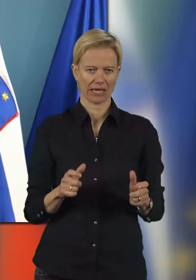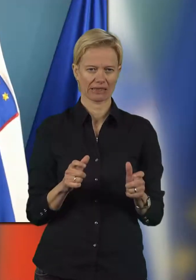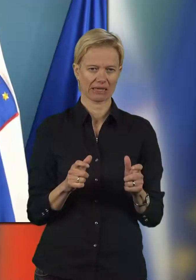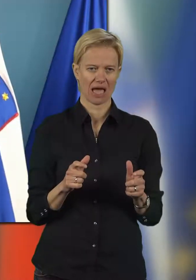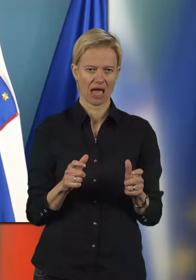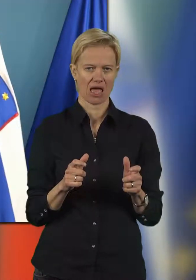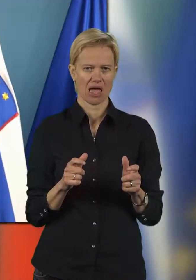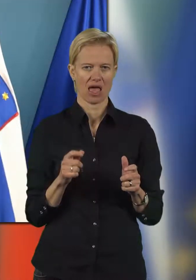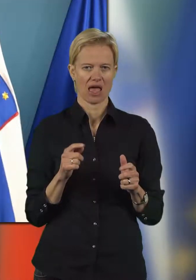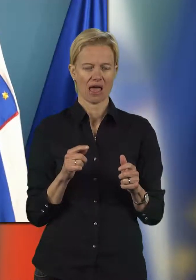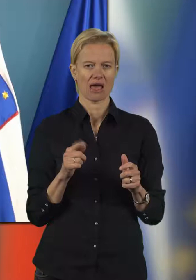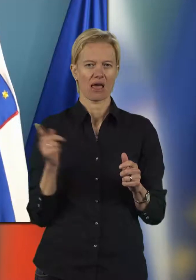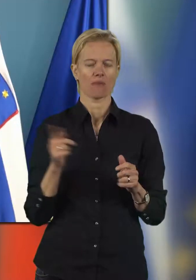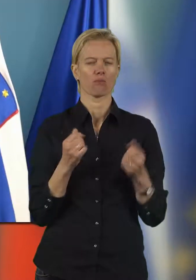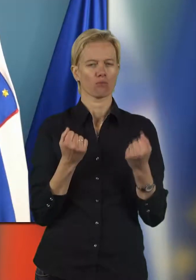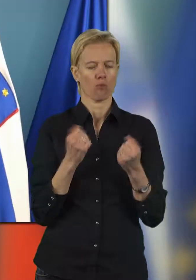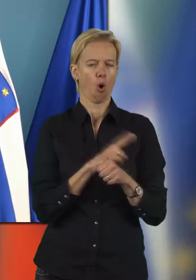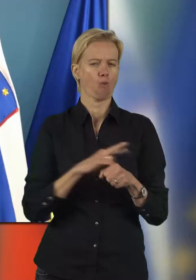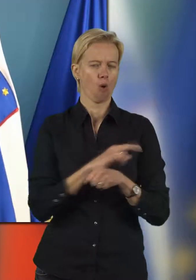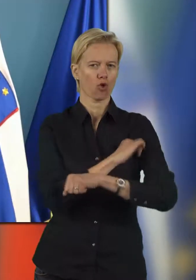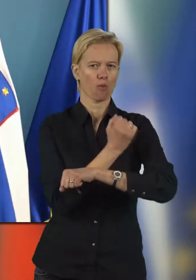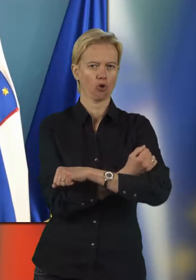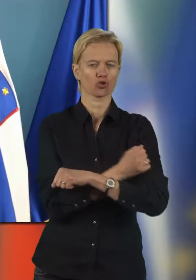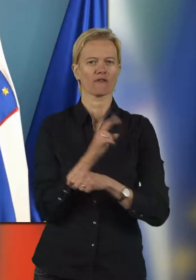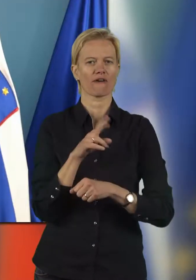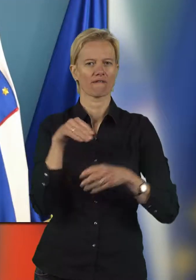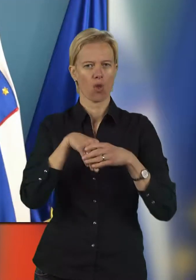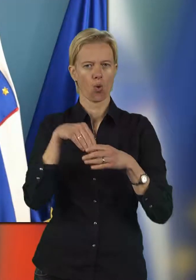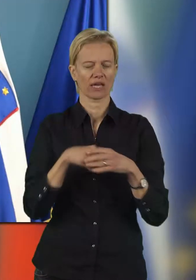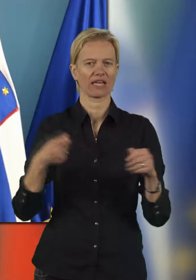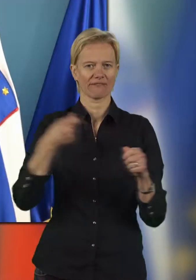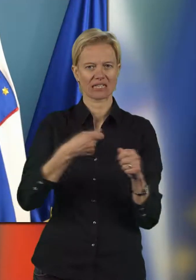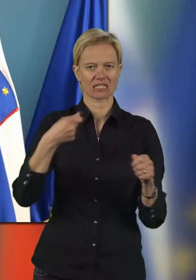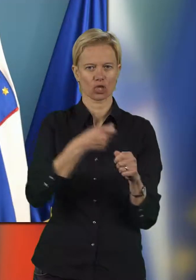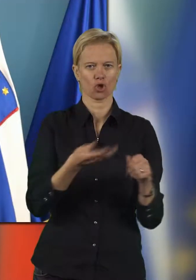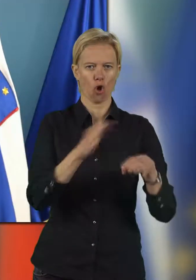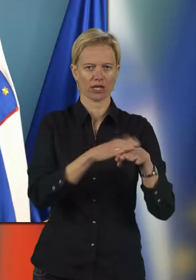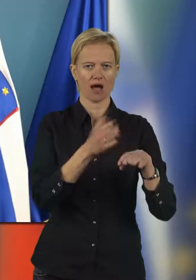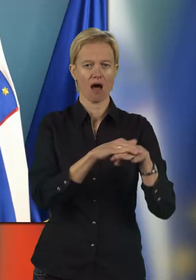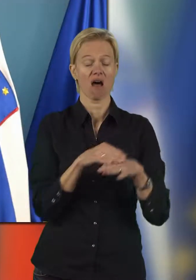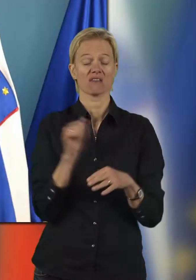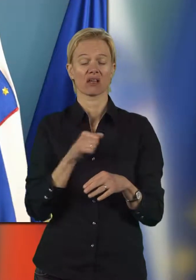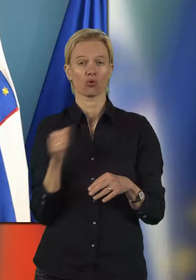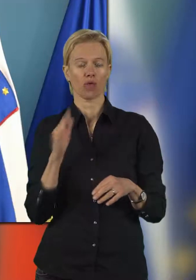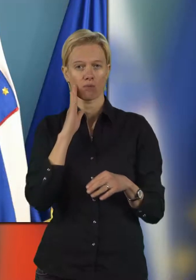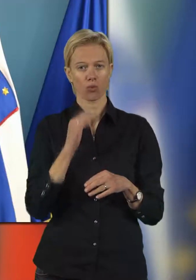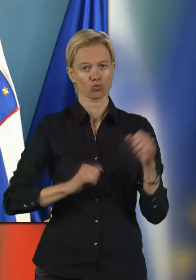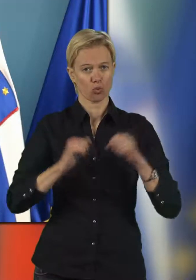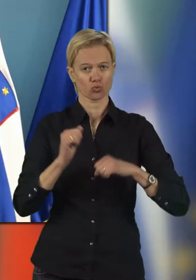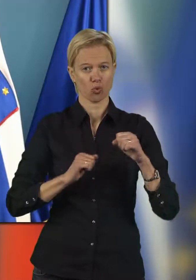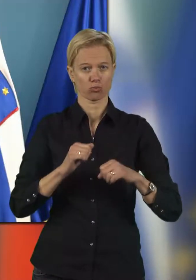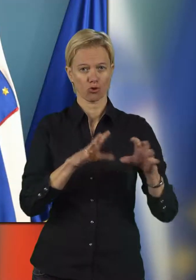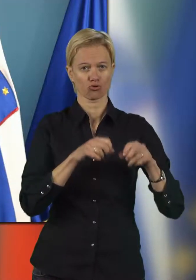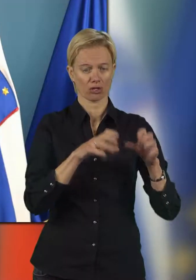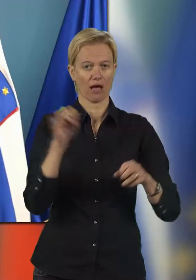bistvu opolnomoči v vlogi investitorja, da bo sposobno črpati evropska sredstva na